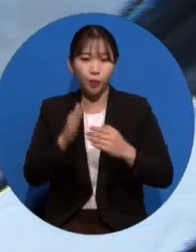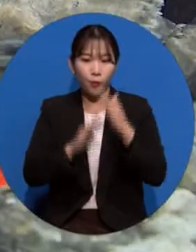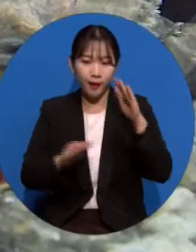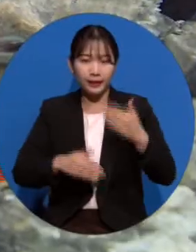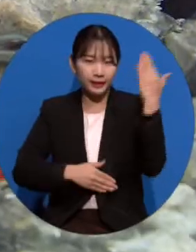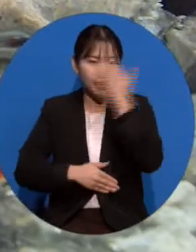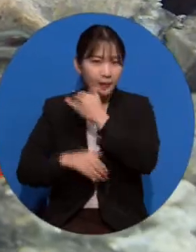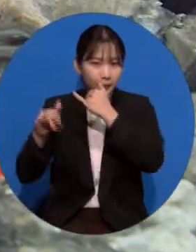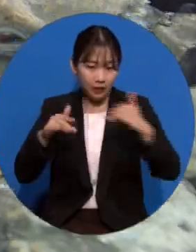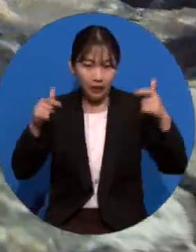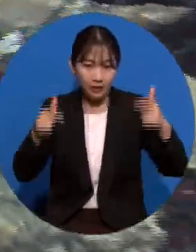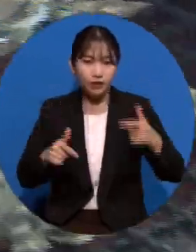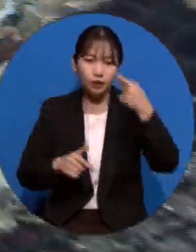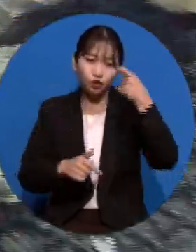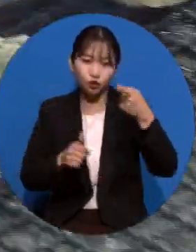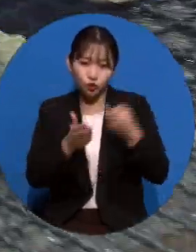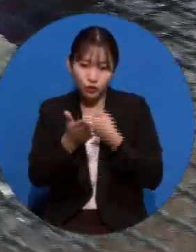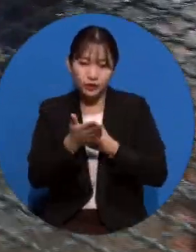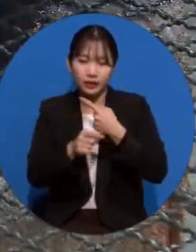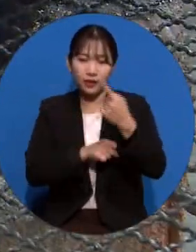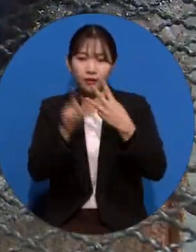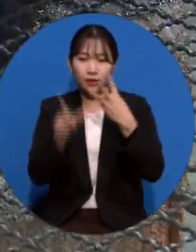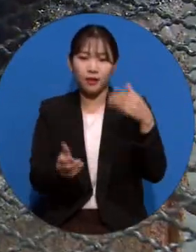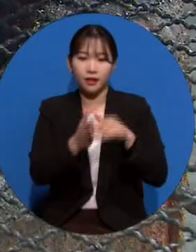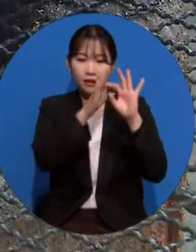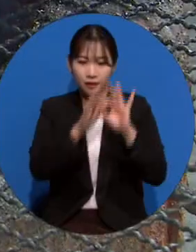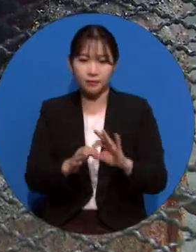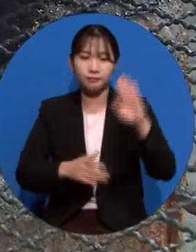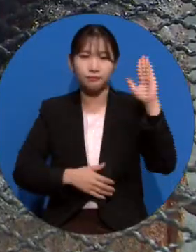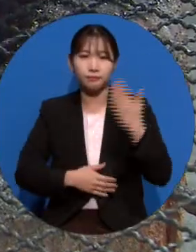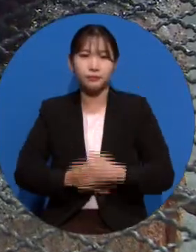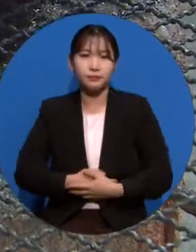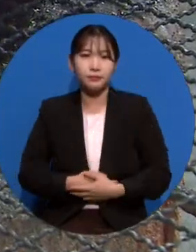청정해역에서의 굴채취는 내년 3월까지 계속됩니다. MBC 뉴스 김진선입니다.